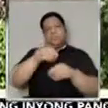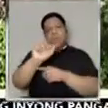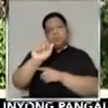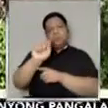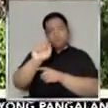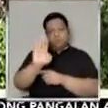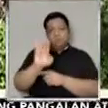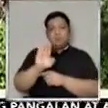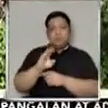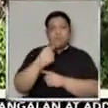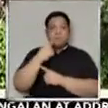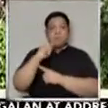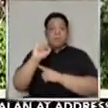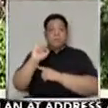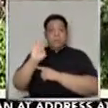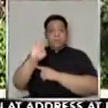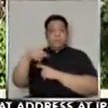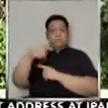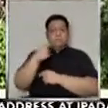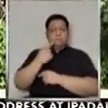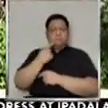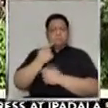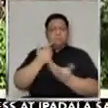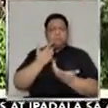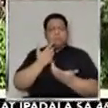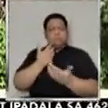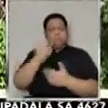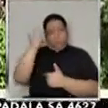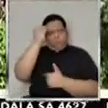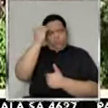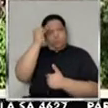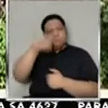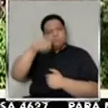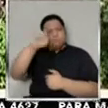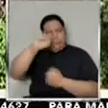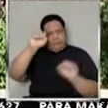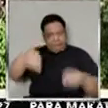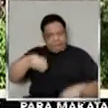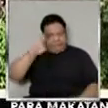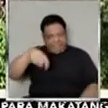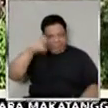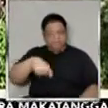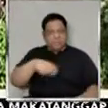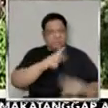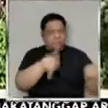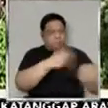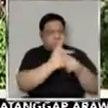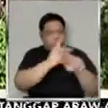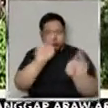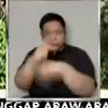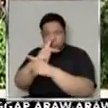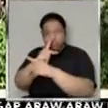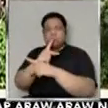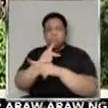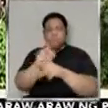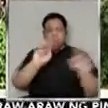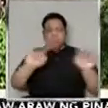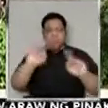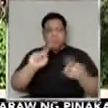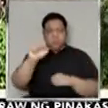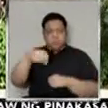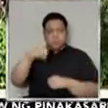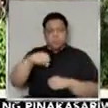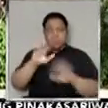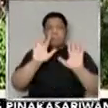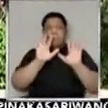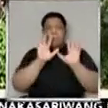Sabi ng IBP, alam nilang kailangang protektahan ang mga mamamayan laban sa terorismo, pero kailangan daw itong